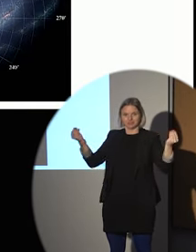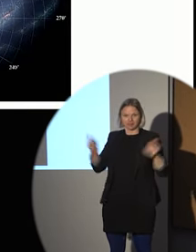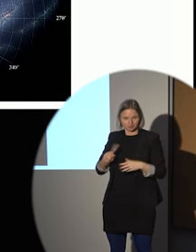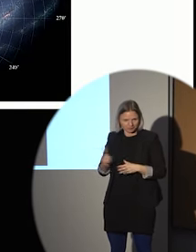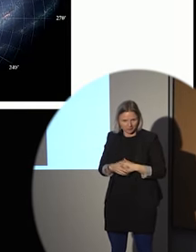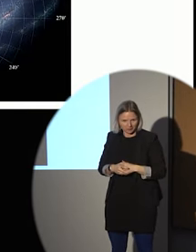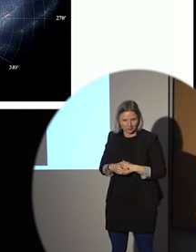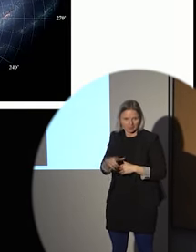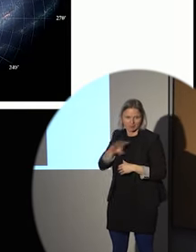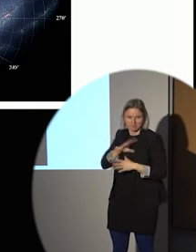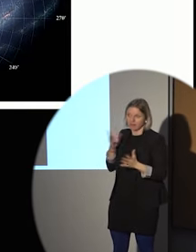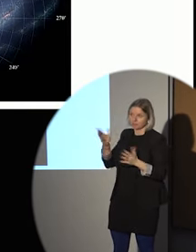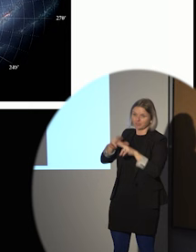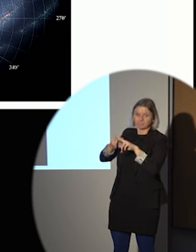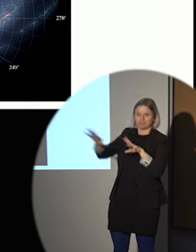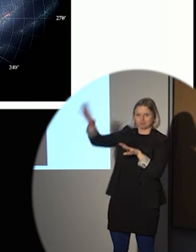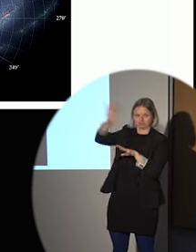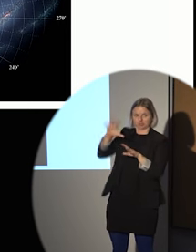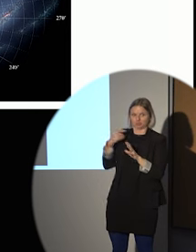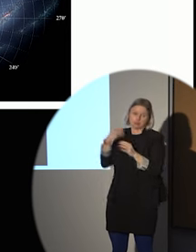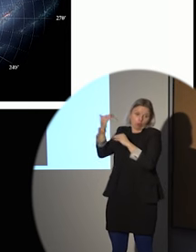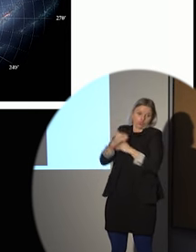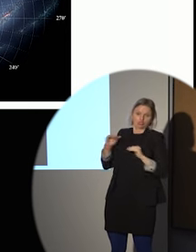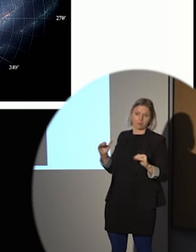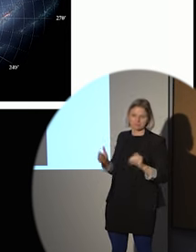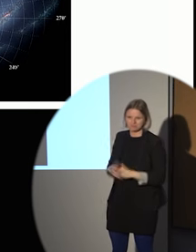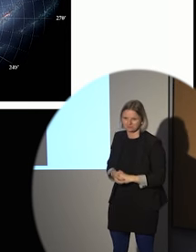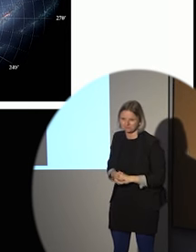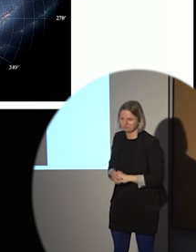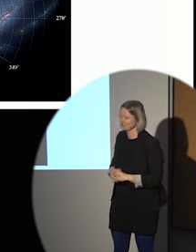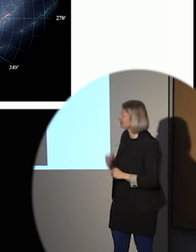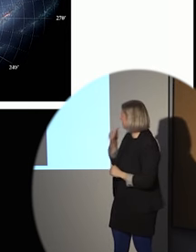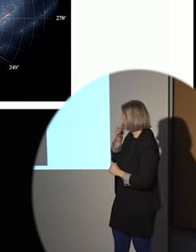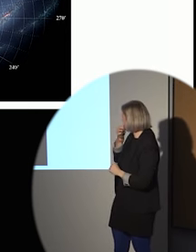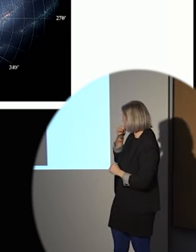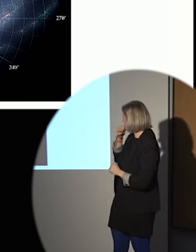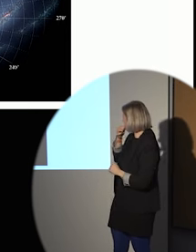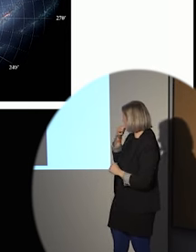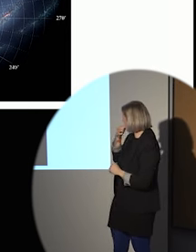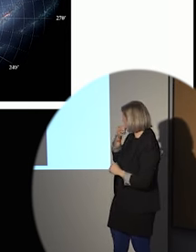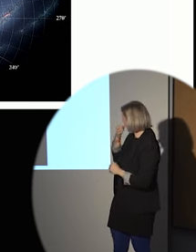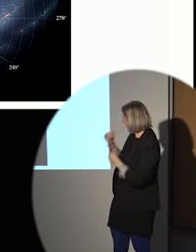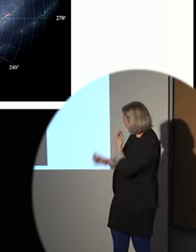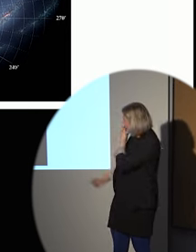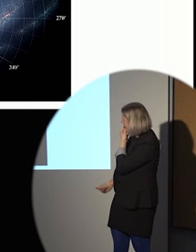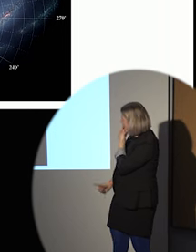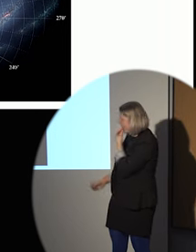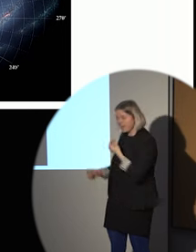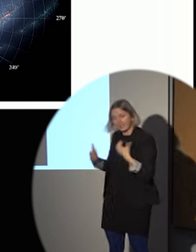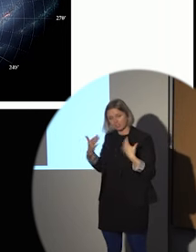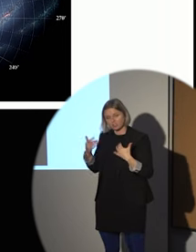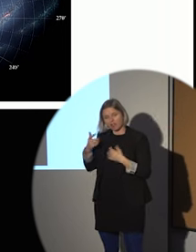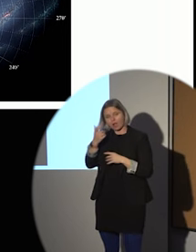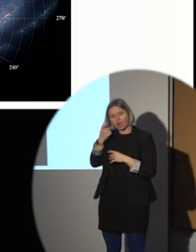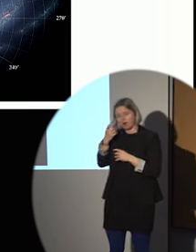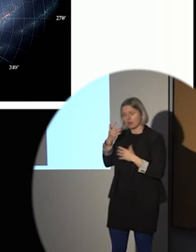10 millions d'années. Et en fait, des astronomes ont même trouvé que le Soleil lui-même est passé dans différentes régions, plus ou moins denses.